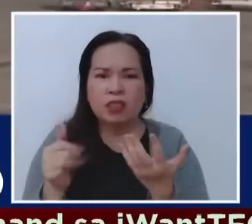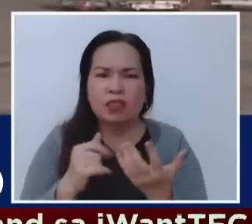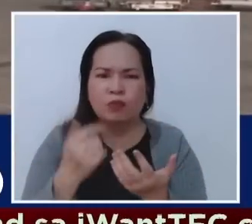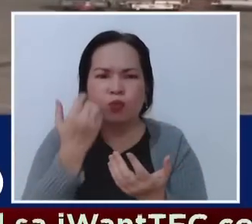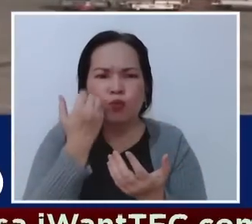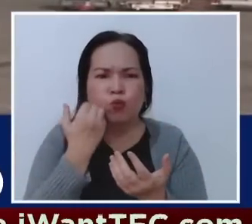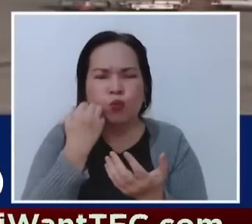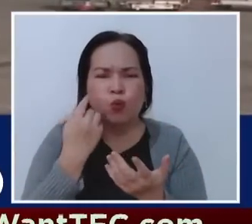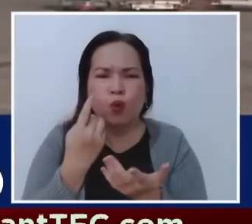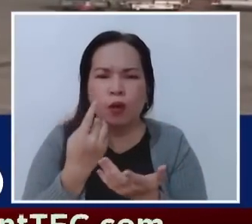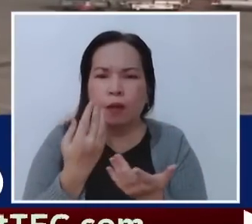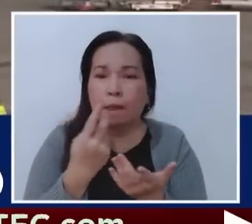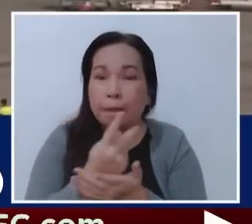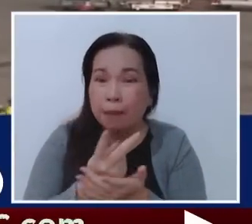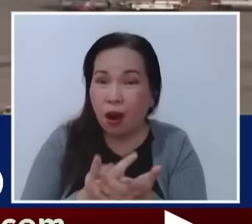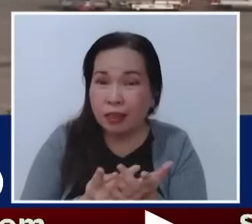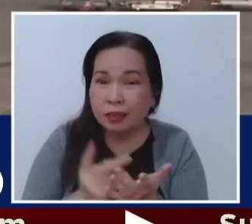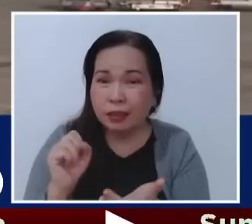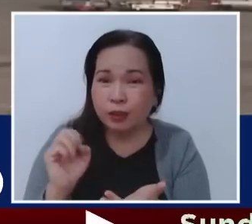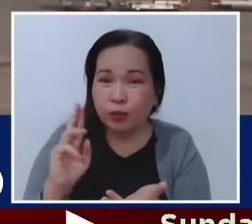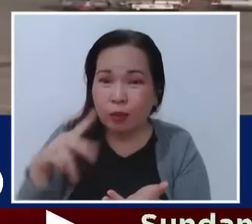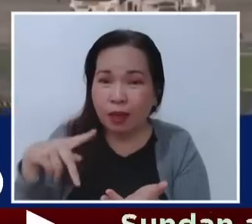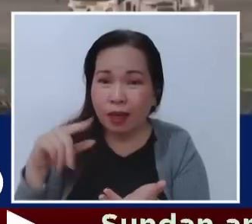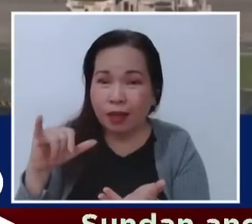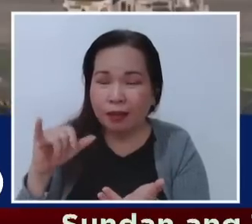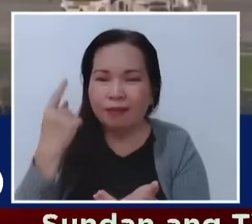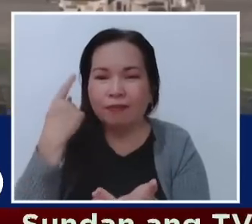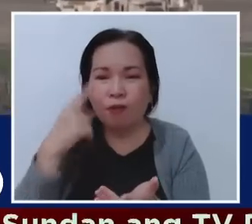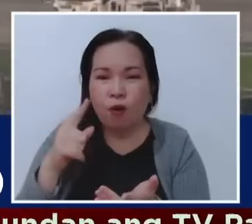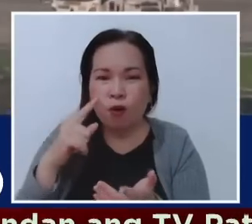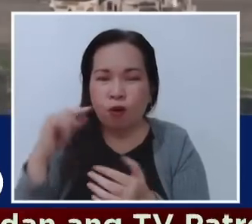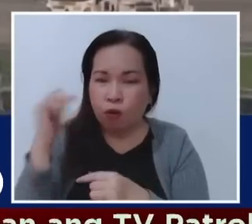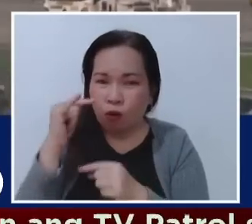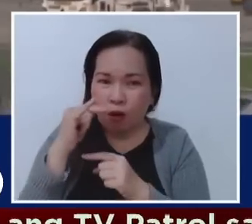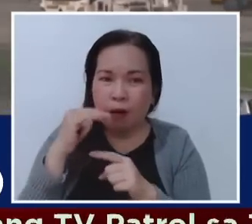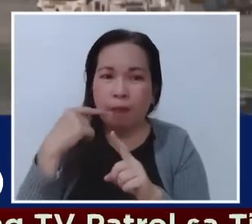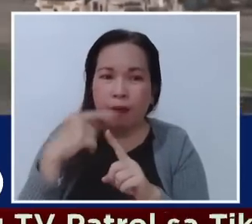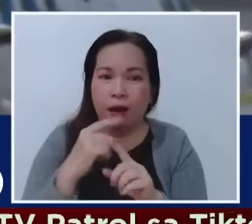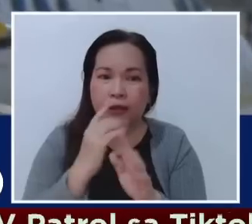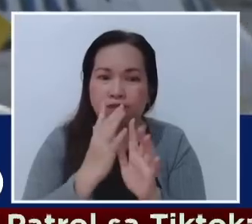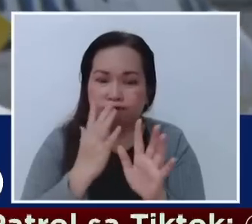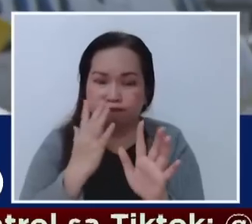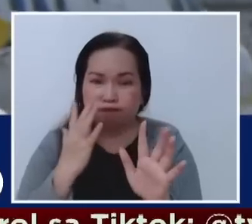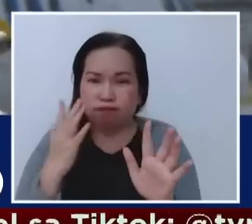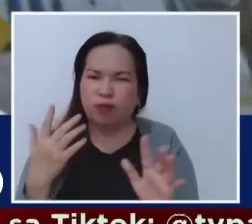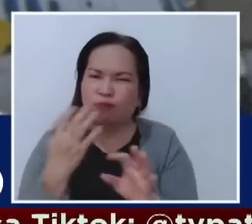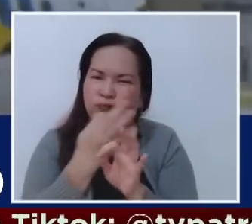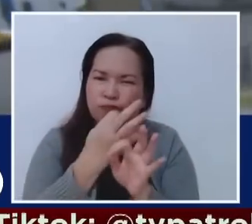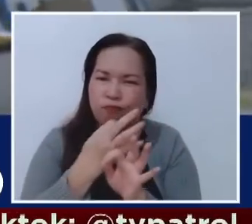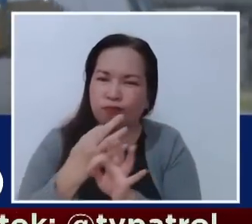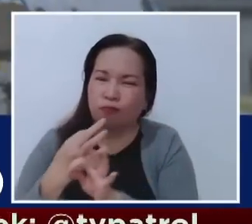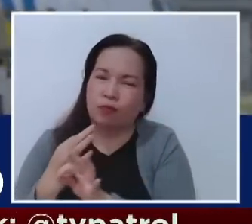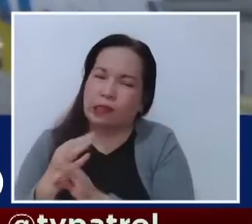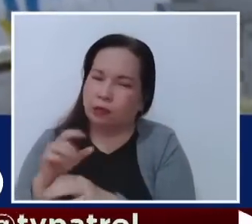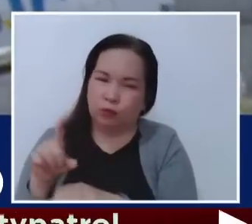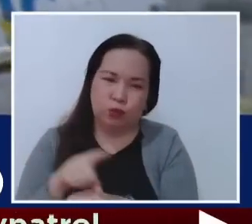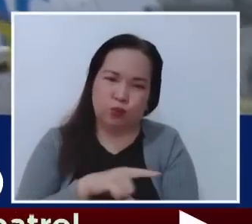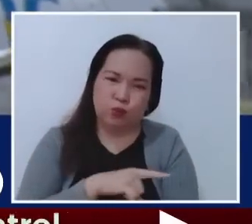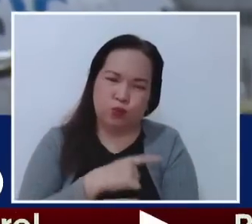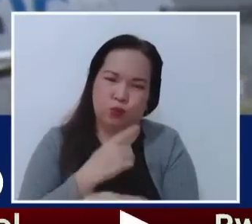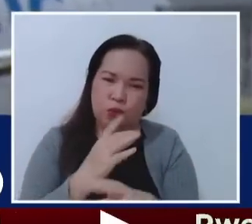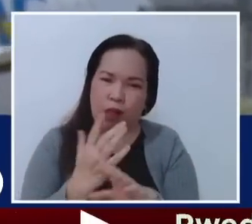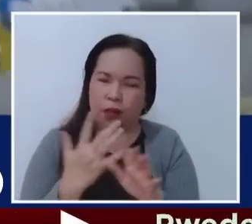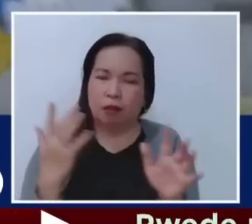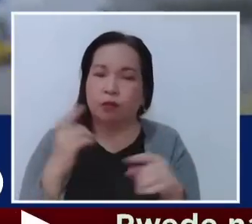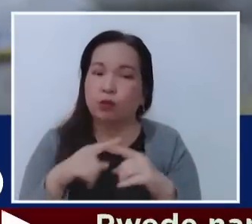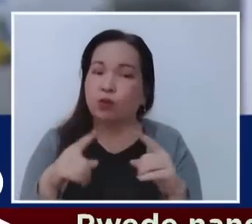ng mga piyesa ng mga eroplano at mahaba rin ang pila sa pagsasaayos. Kaya pinulong na ang mga airline na